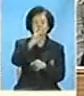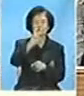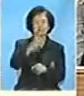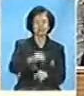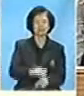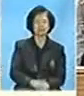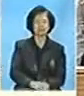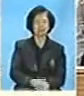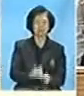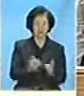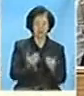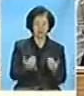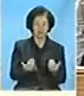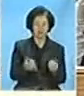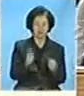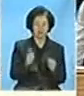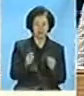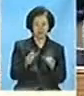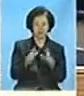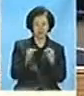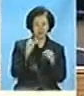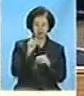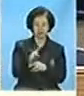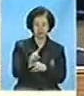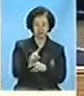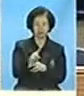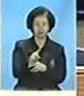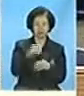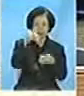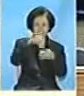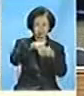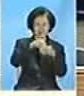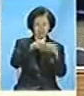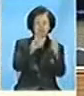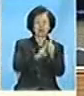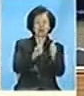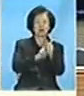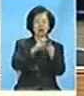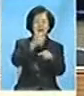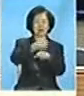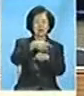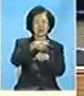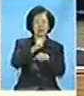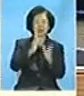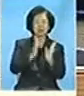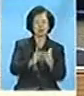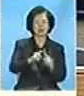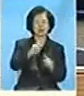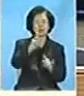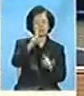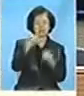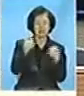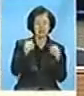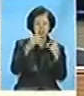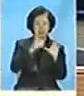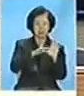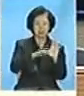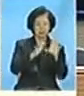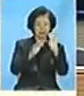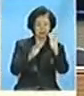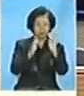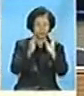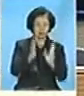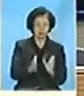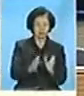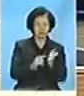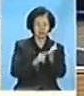ซึ่งขณะนี้เป็นวาระเรื่องด่วนเลือกรองประธานวุฒิสภาคนที่1มีผู้สมัครทั้งสิ้น7ท่านค่ะมีผู้เสนอชื่อทั้งสิ้น7